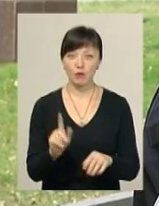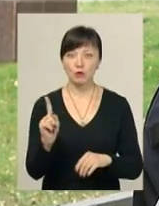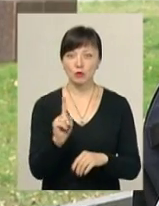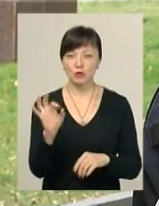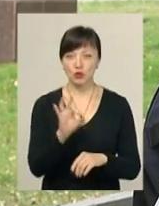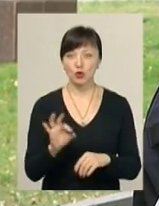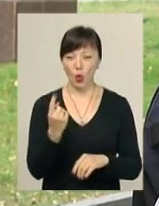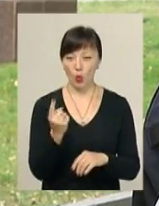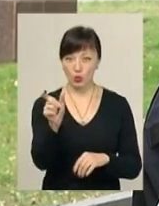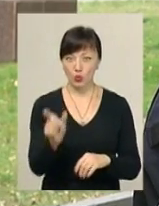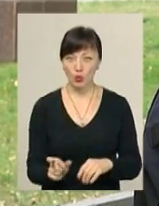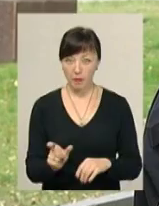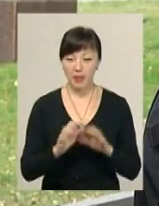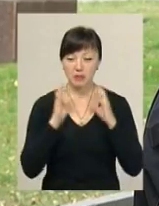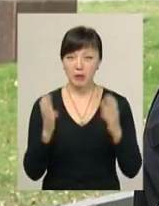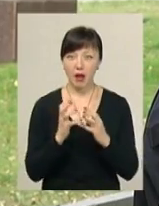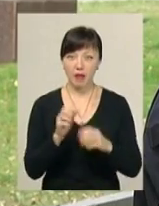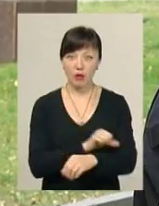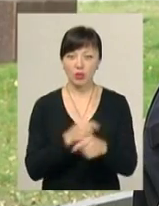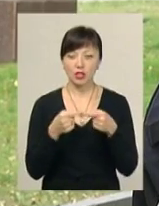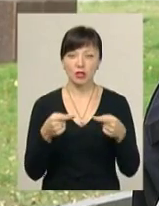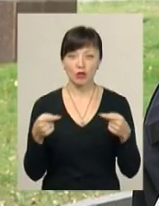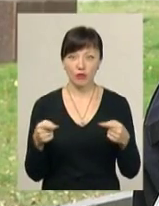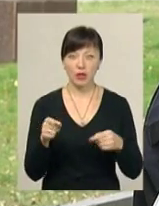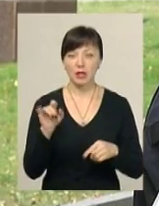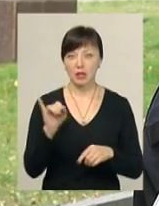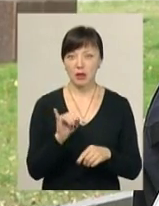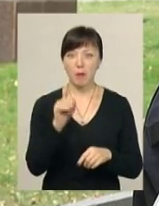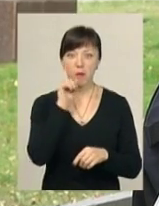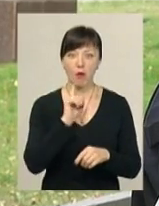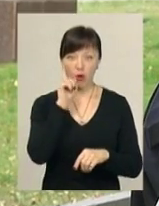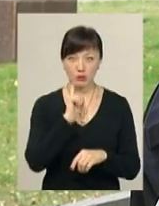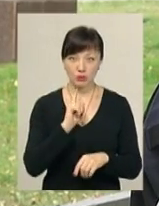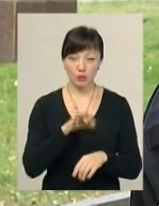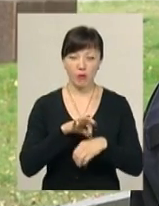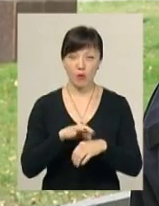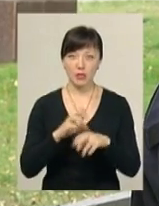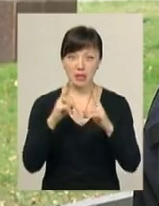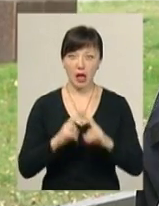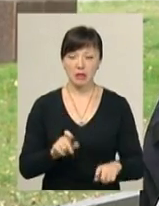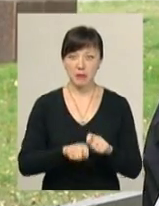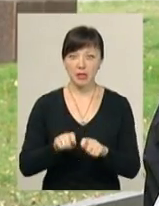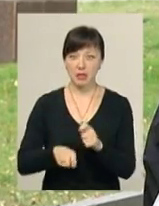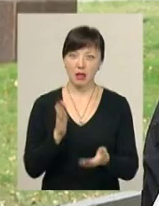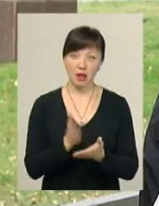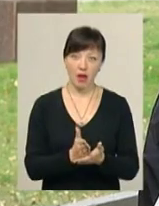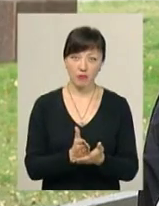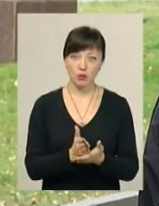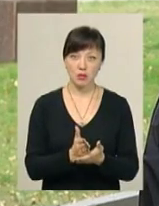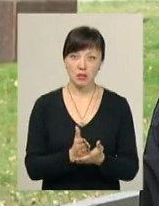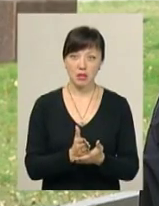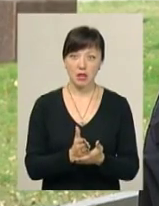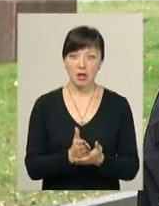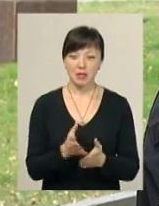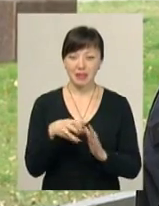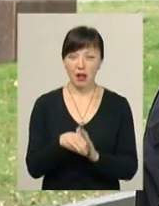щодо одного з них, а саме зберігання наркотичних речовин. Поки що проводиться експертиза щодо наявності складу